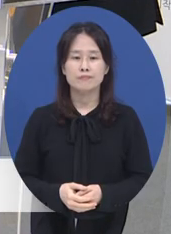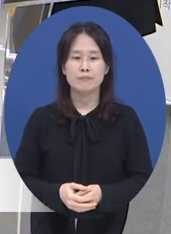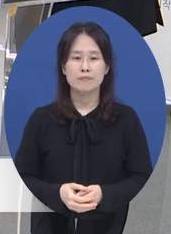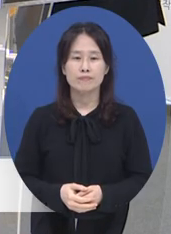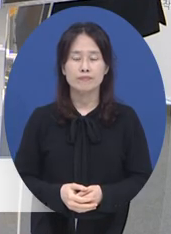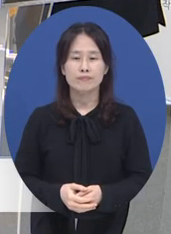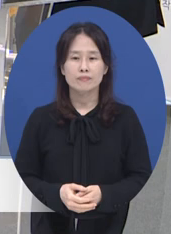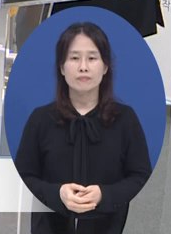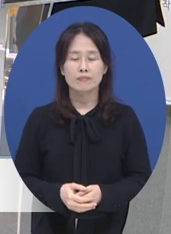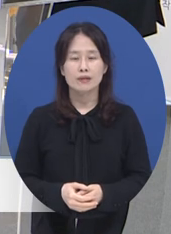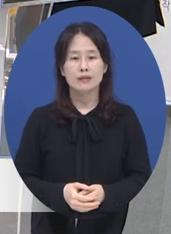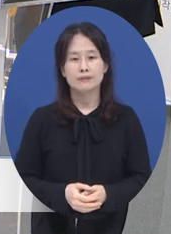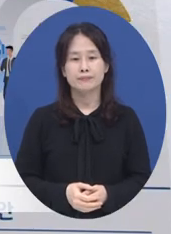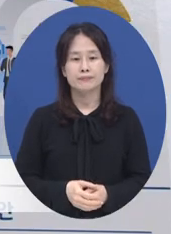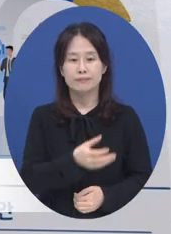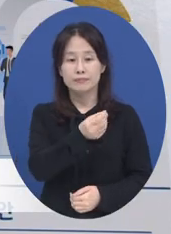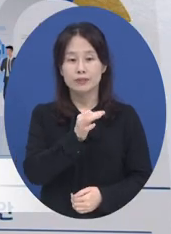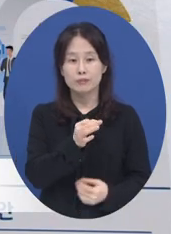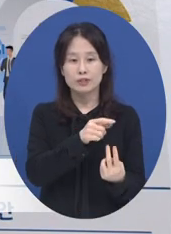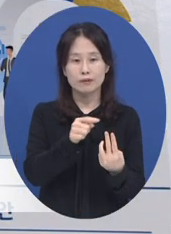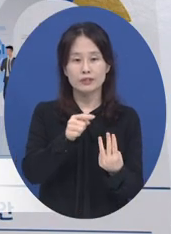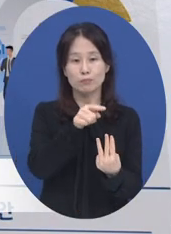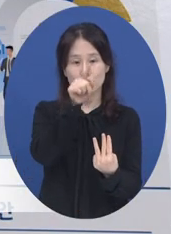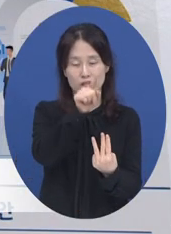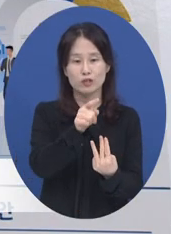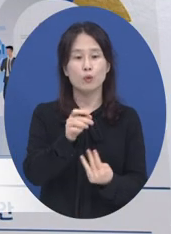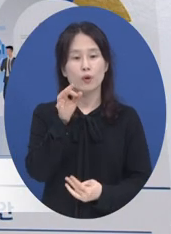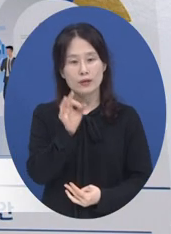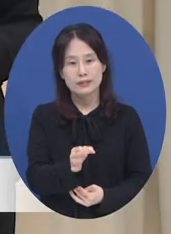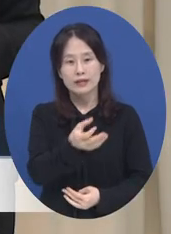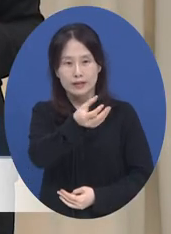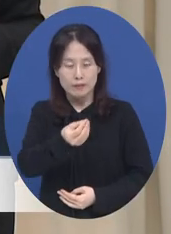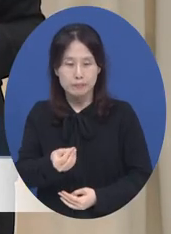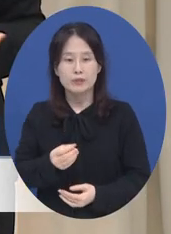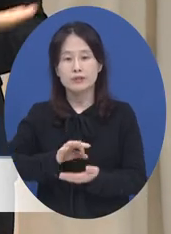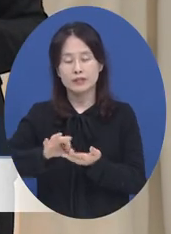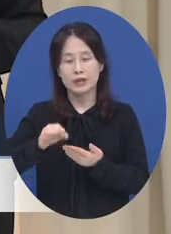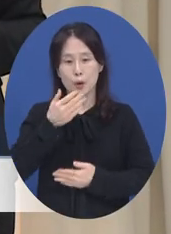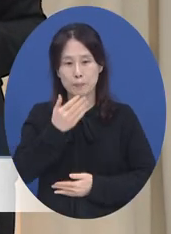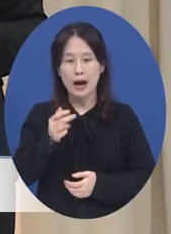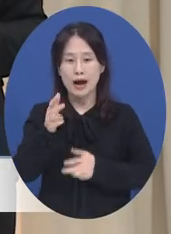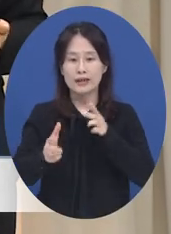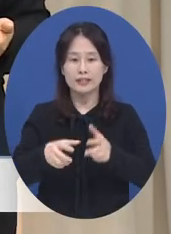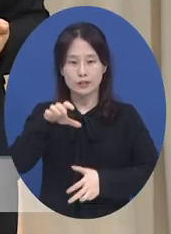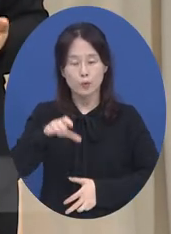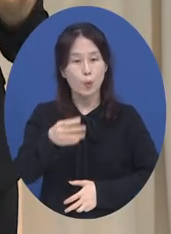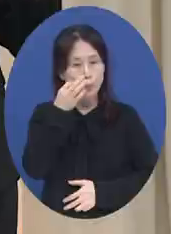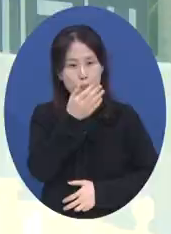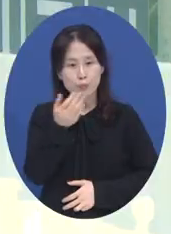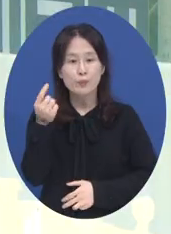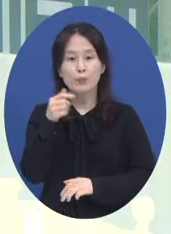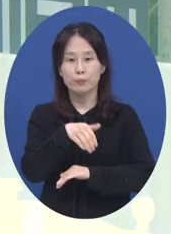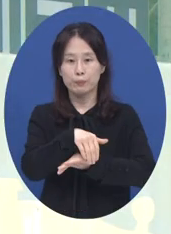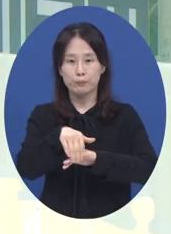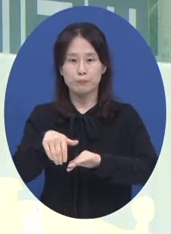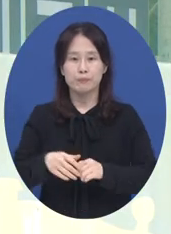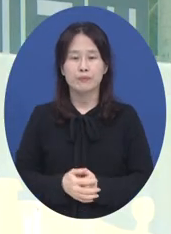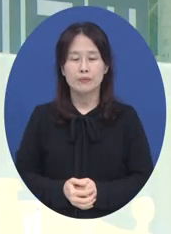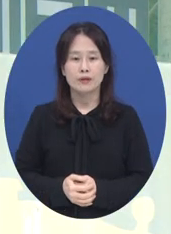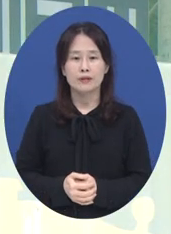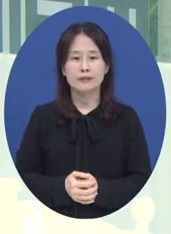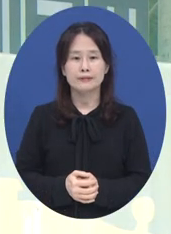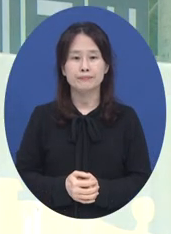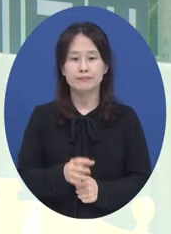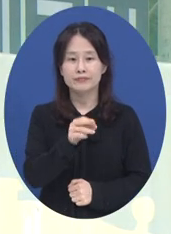경기도가 시중 임대로 의 3분의 1 수준에 입주할 수 있는 공공임대 방식 의 산업 용지 공급 에 나섭니다 중국